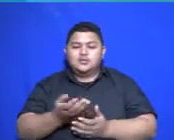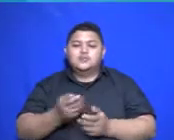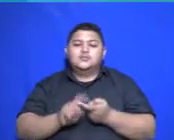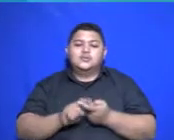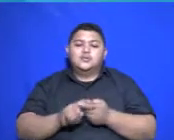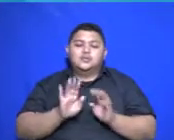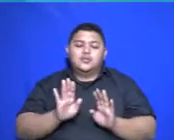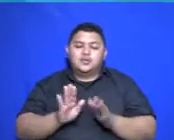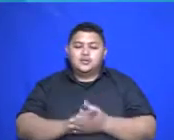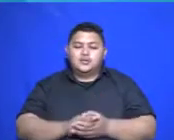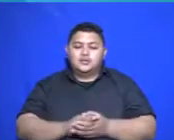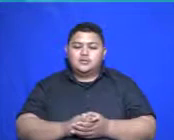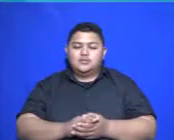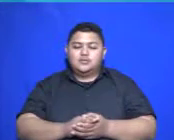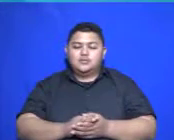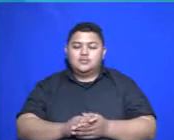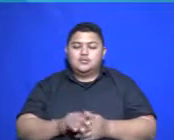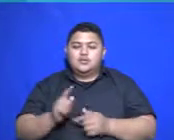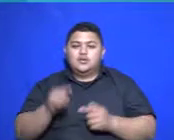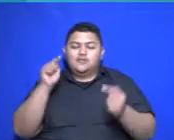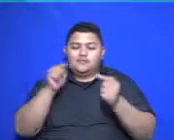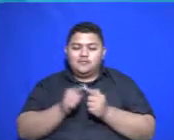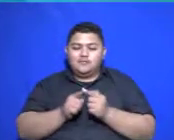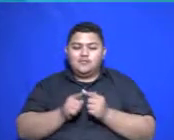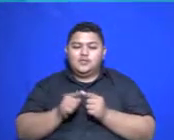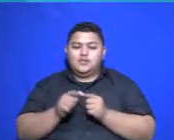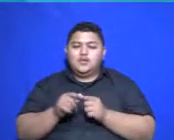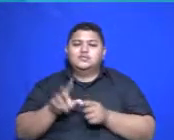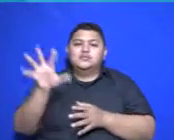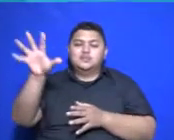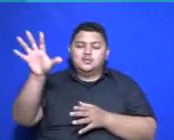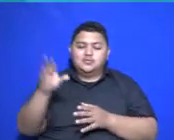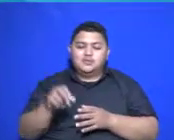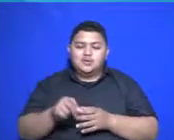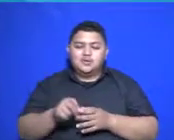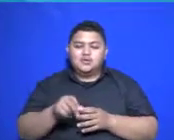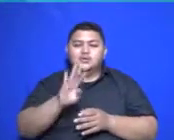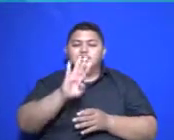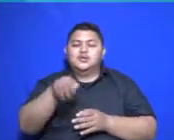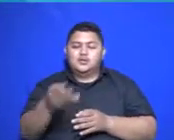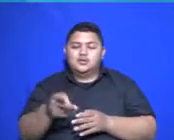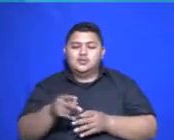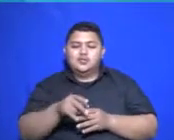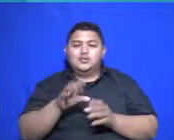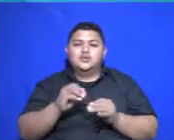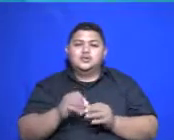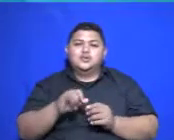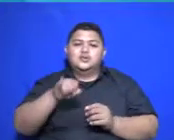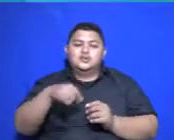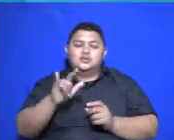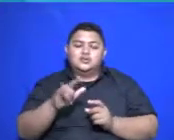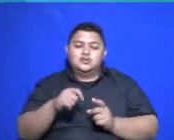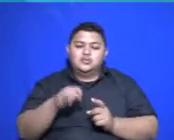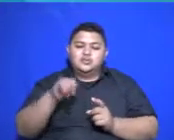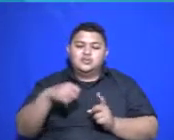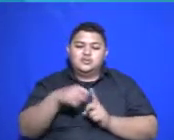media. Dan karena ini kita fokus topiknya adalah tentang pencapaian kinerja 4 tahun pemerintahan Jokowi JK, jadi kami